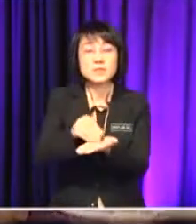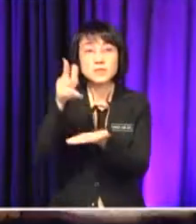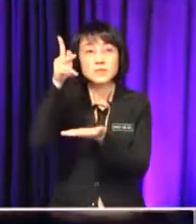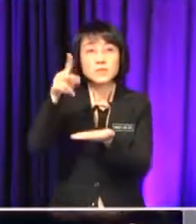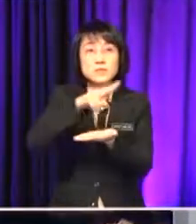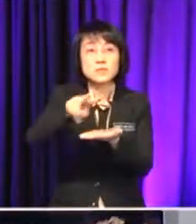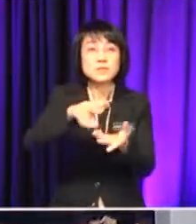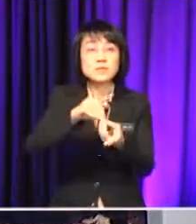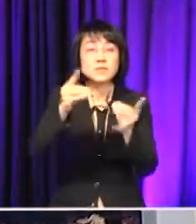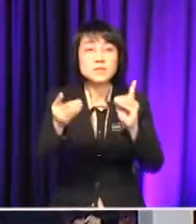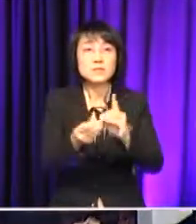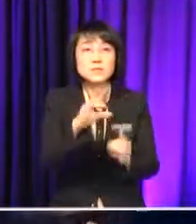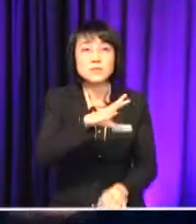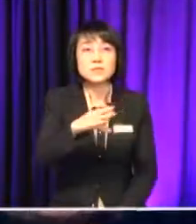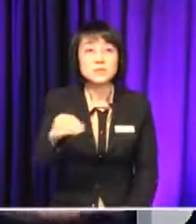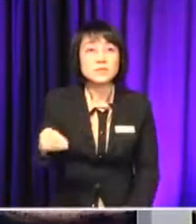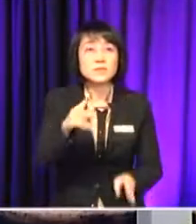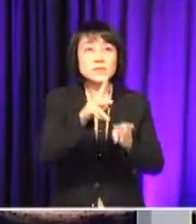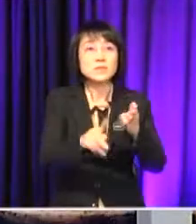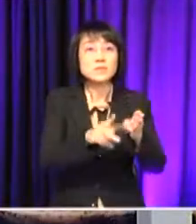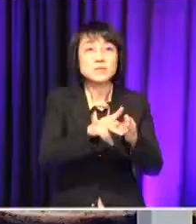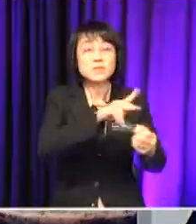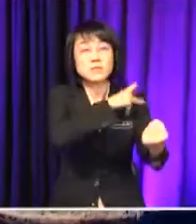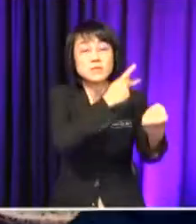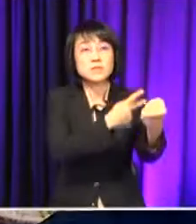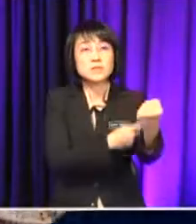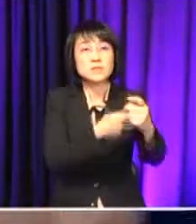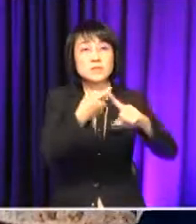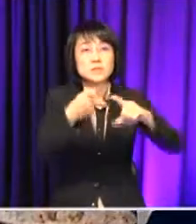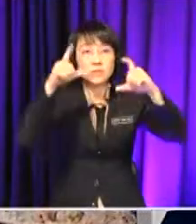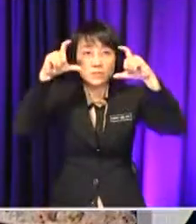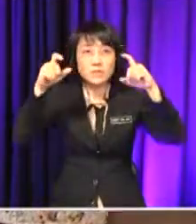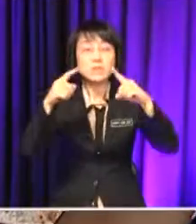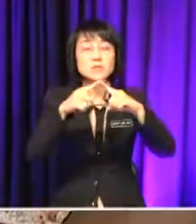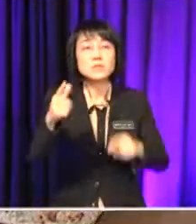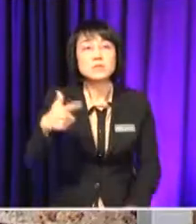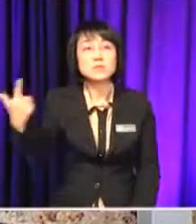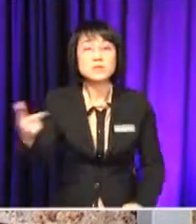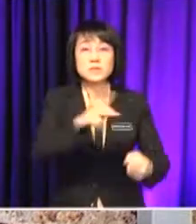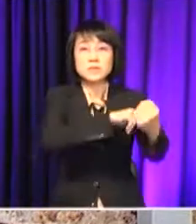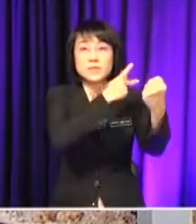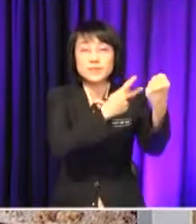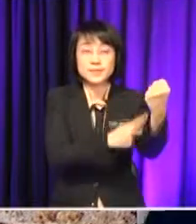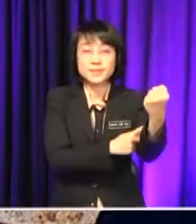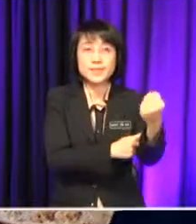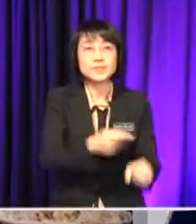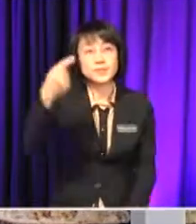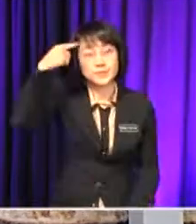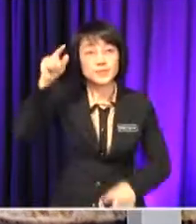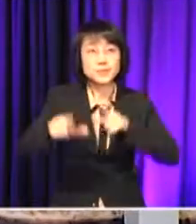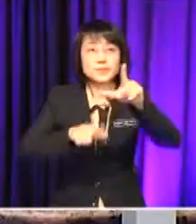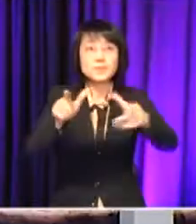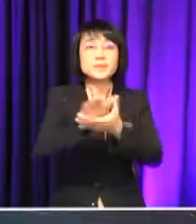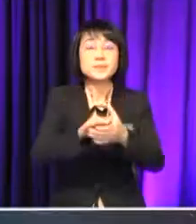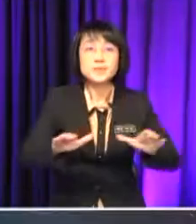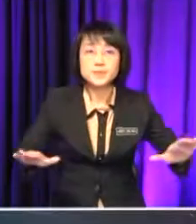dan juga kabel kuasa daripada kamera ke bekalan kuasa. Okey, jadi untuk langkah keselamatan yang